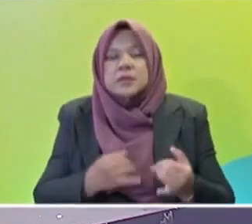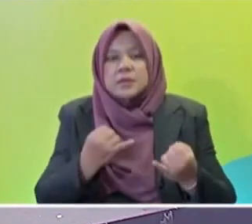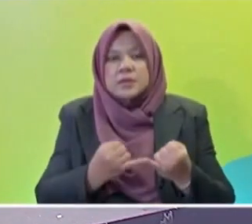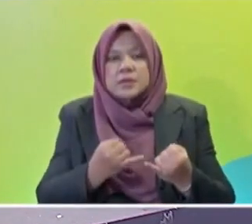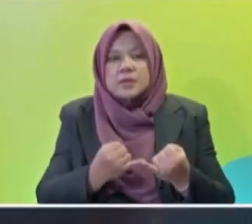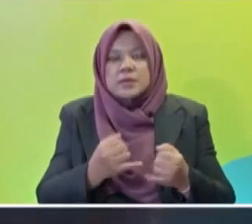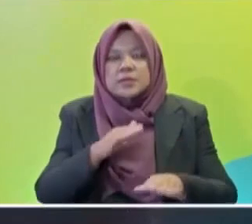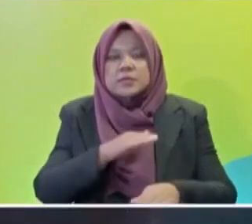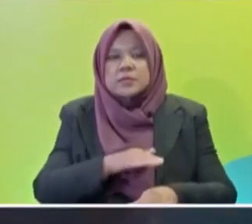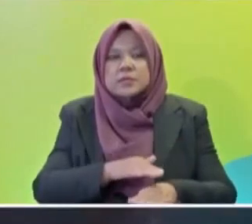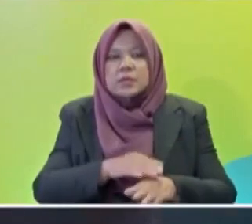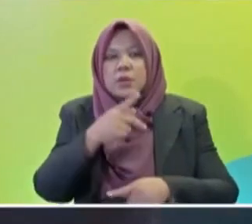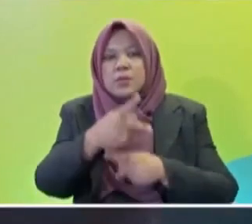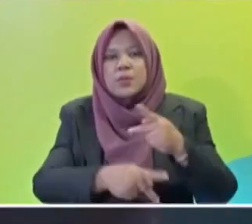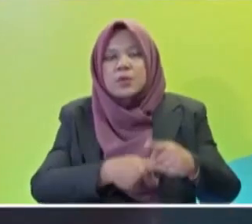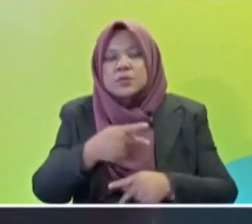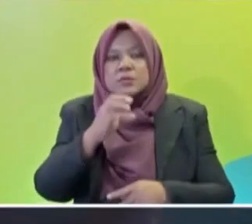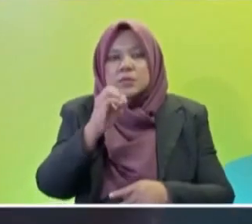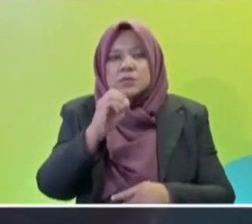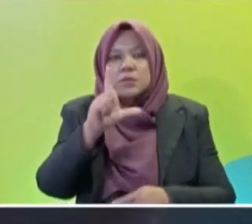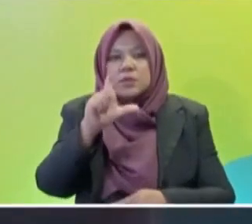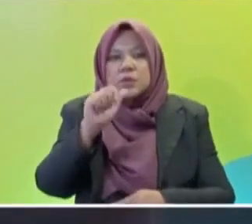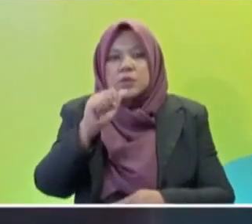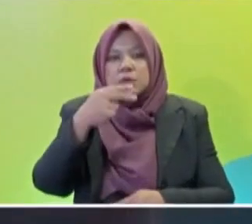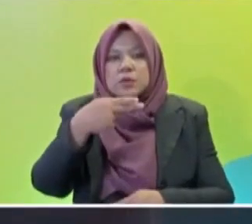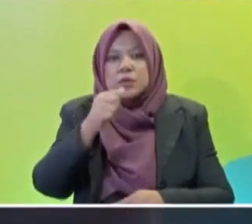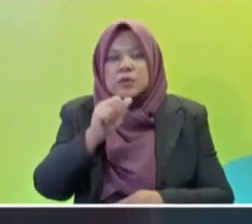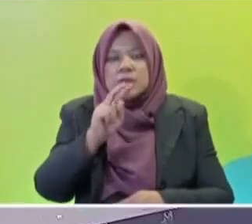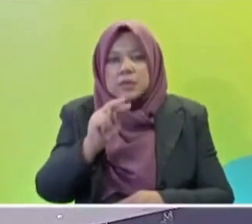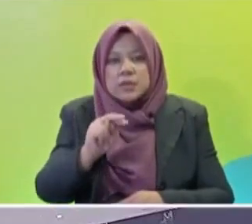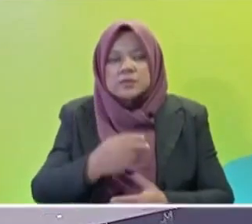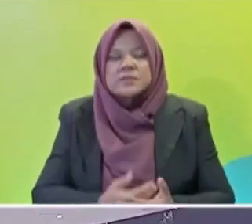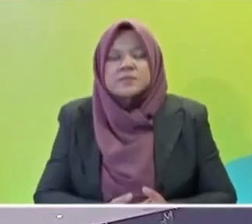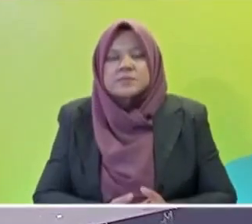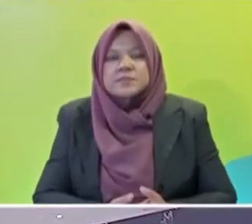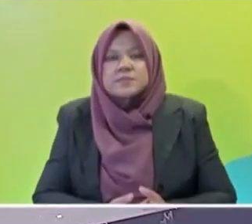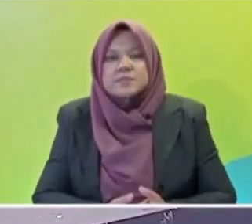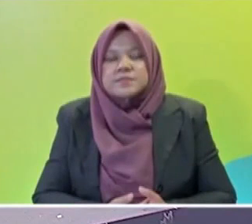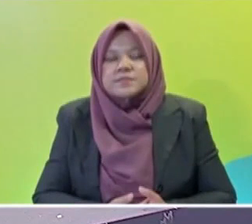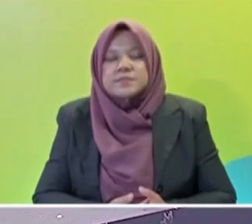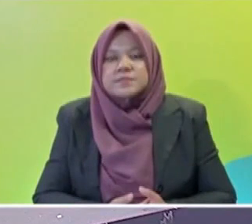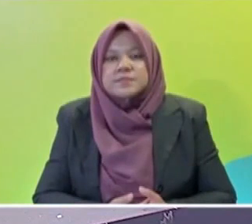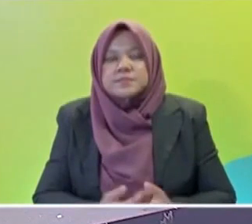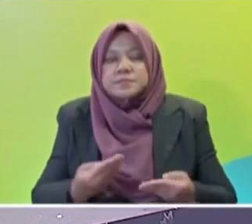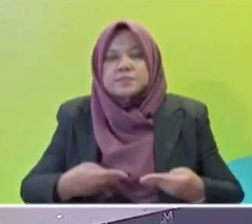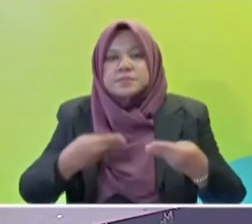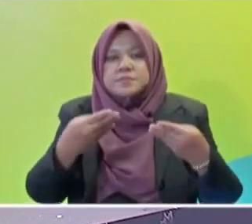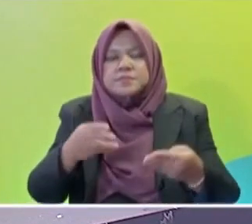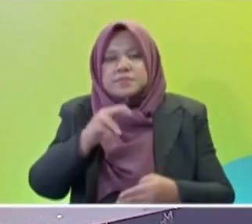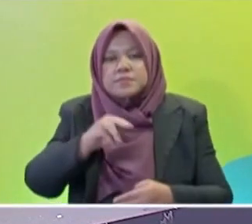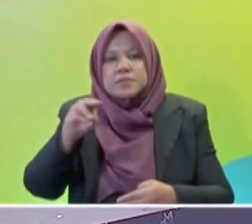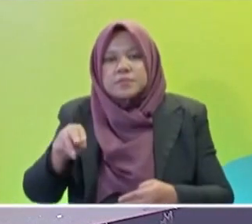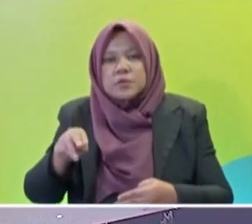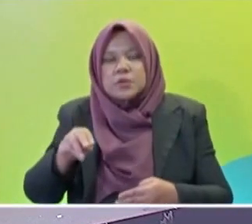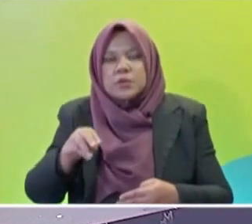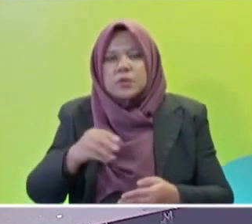sentuh kepada proses pengolahan ideal Baiklah oke baiklah kita eee berikan kepada murid untuk memberi